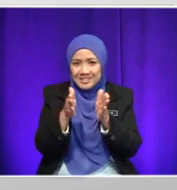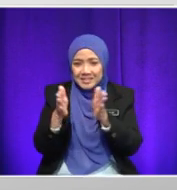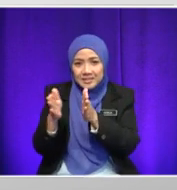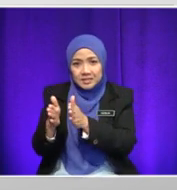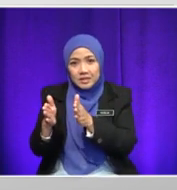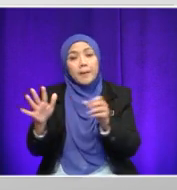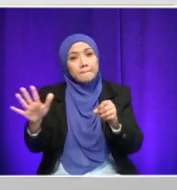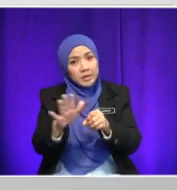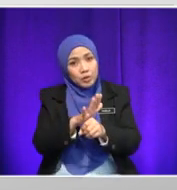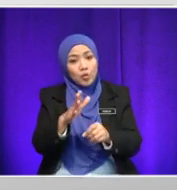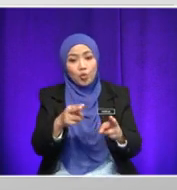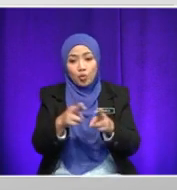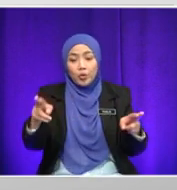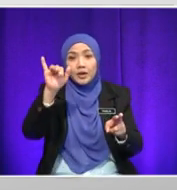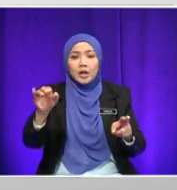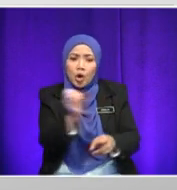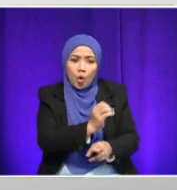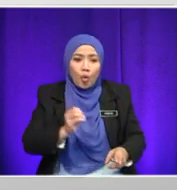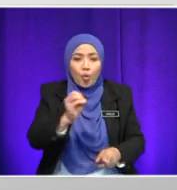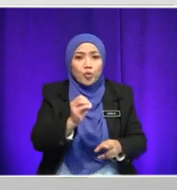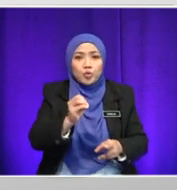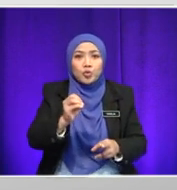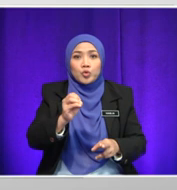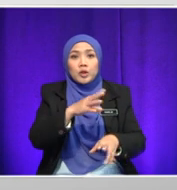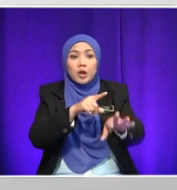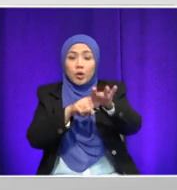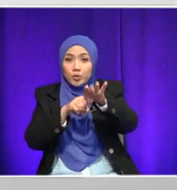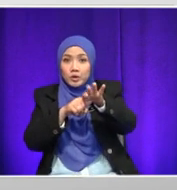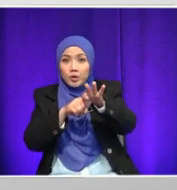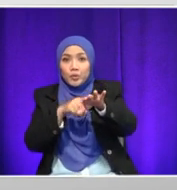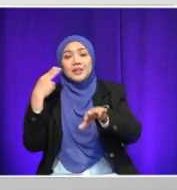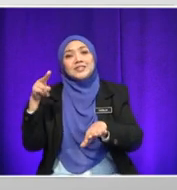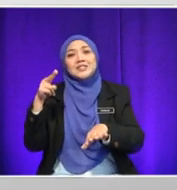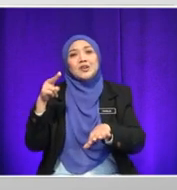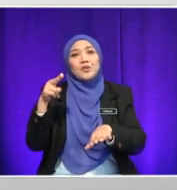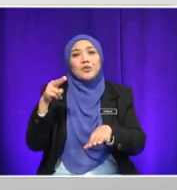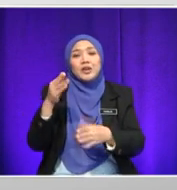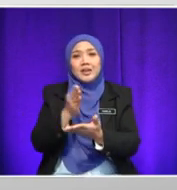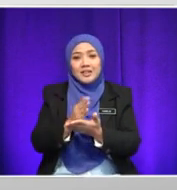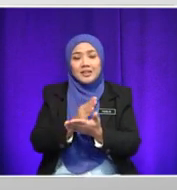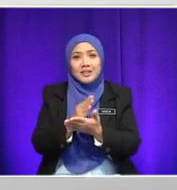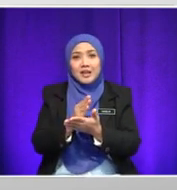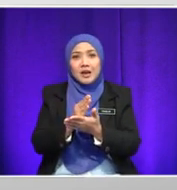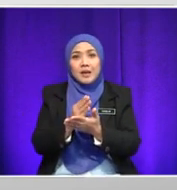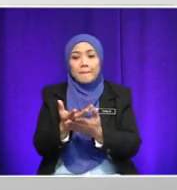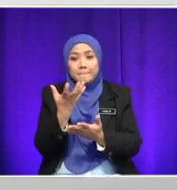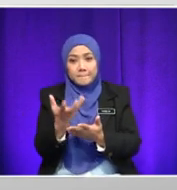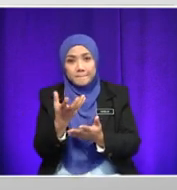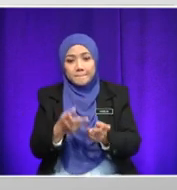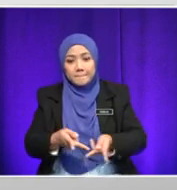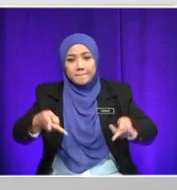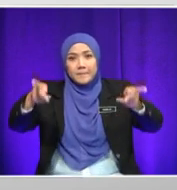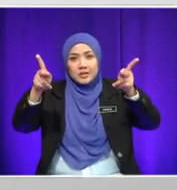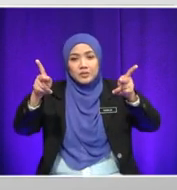ruang kosong sehingga nampak bulat dan cucuk daun hijau besar di tengah-tengah palsu untuk melihatkan ruang tersebut lebih